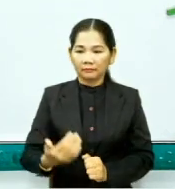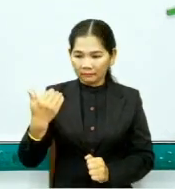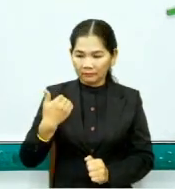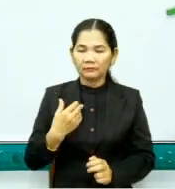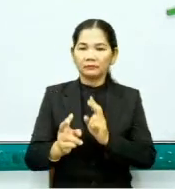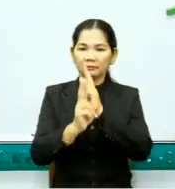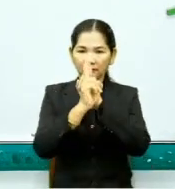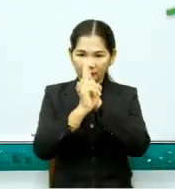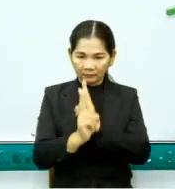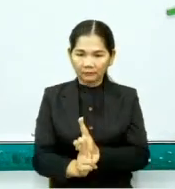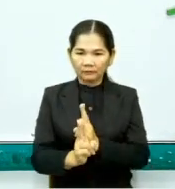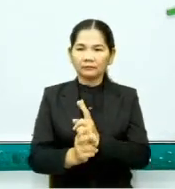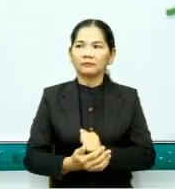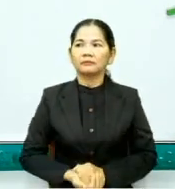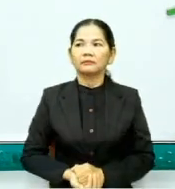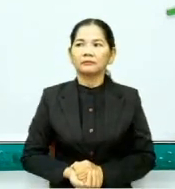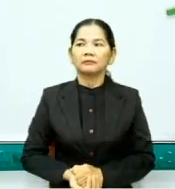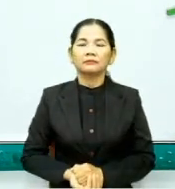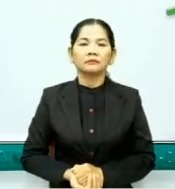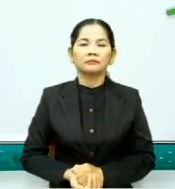Miễn cắt từ dứa.